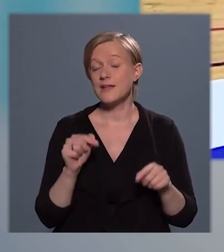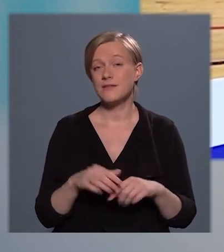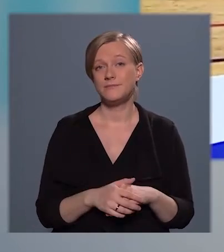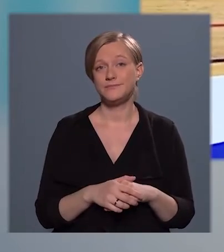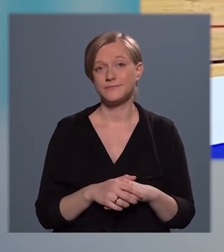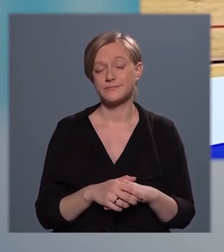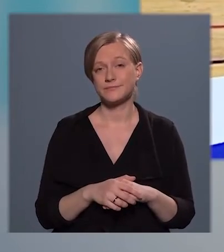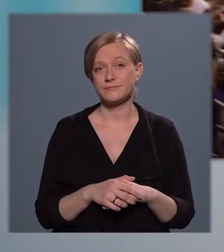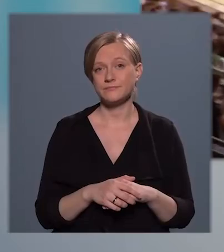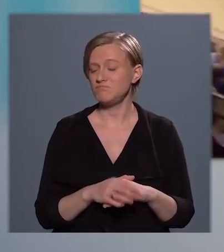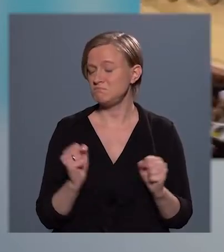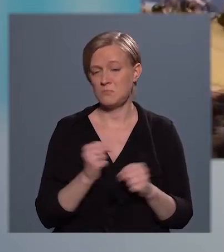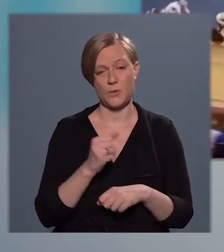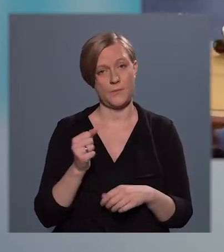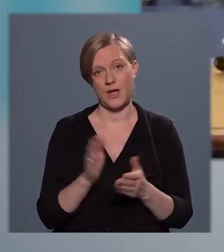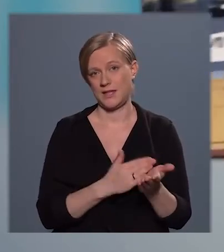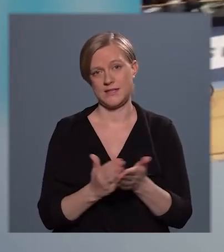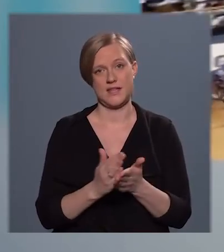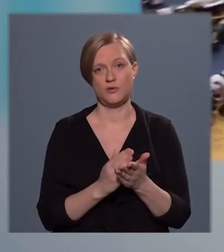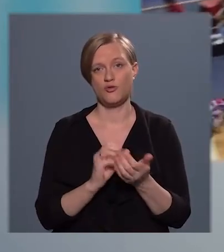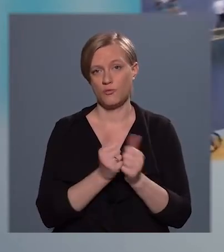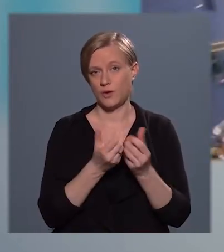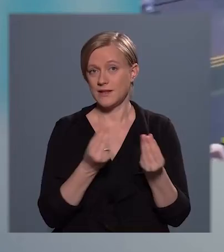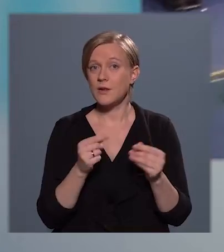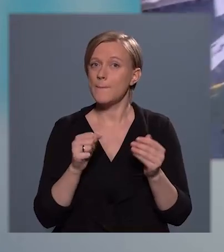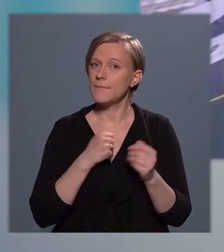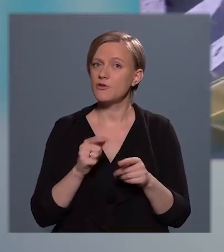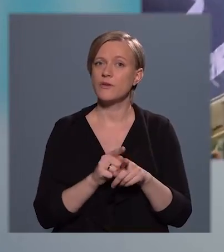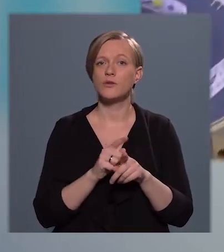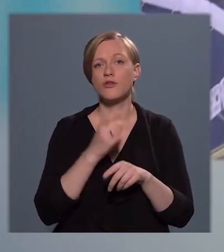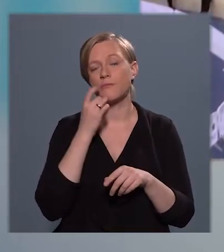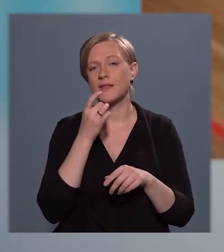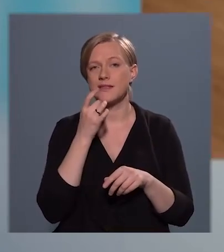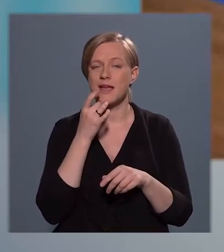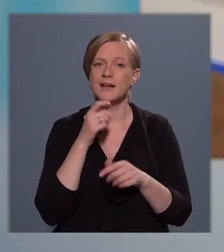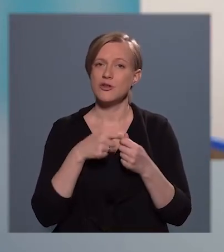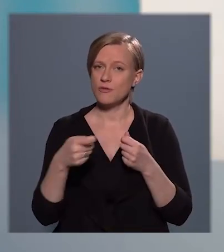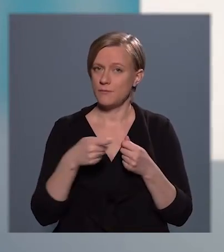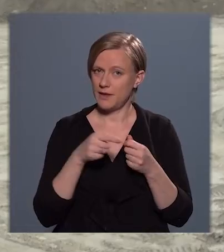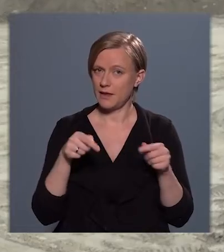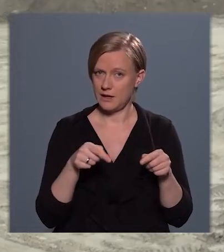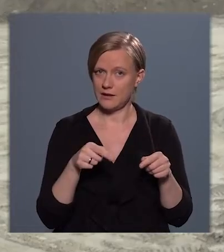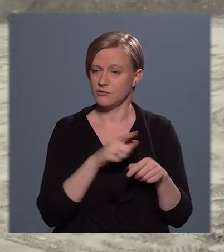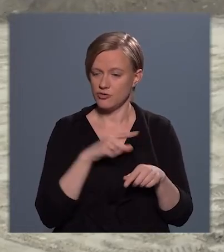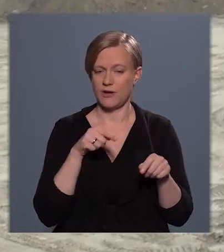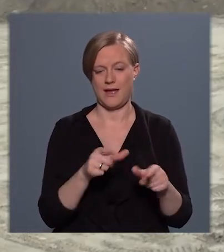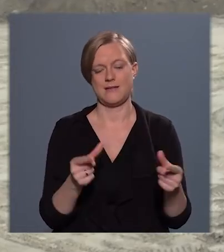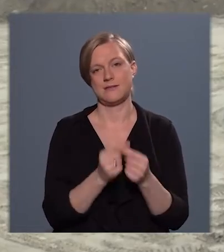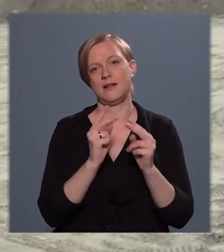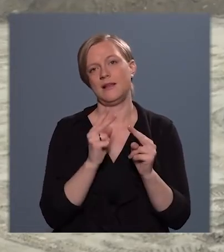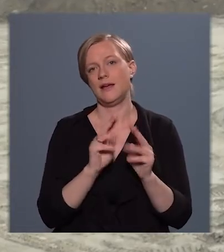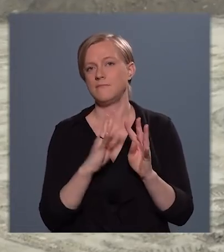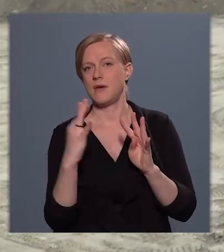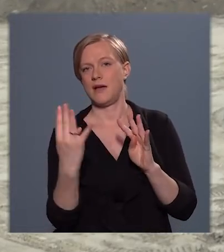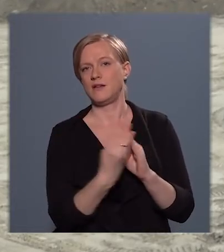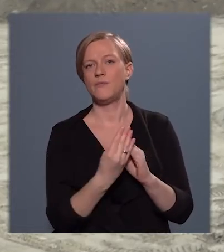ez egy rém egyszerű sporteszköz, de mégis vannak olyan speciális méretei, miatt csak ezzel lehet a pályán menni. Tehát országúti